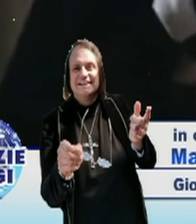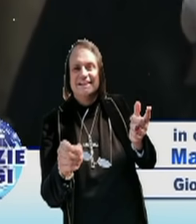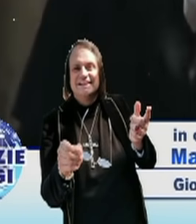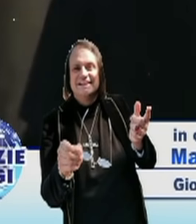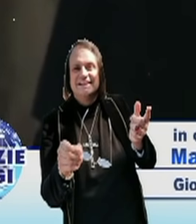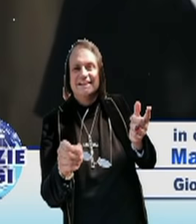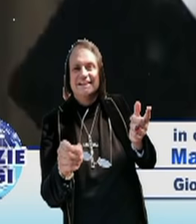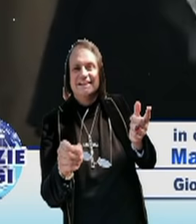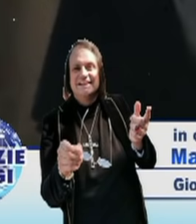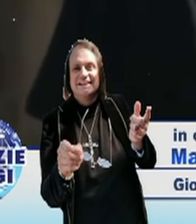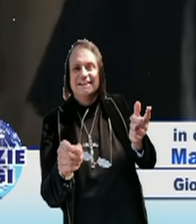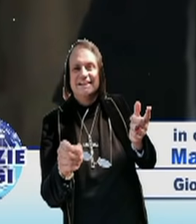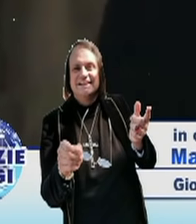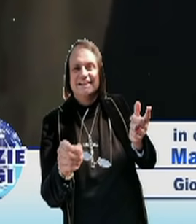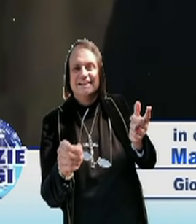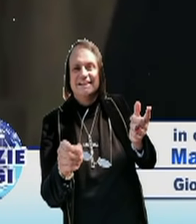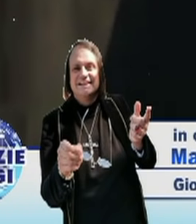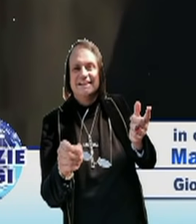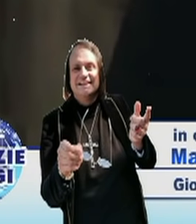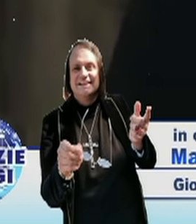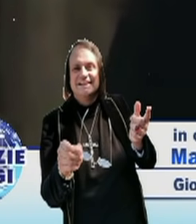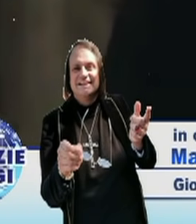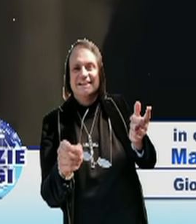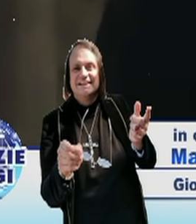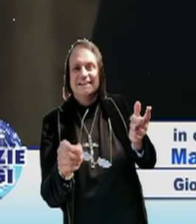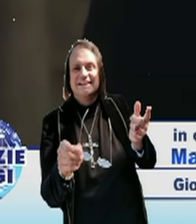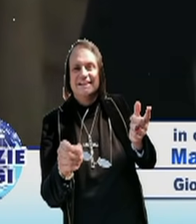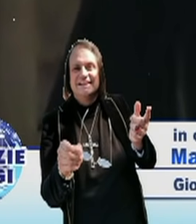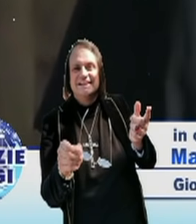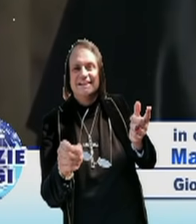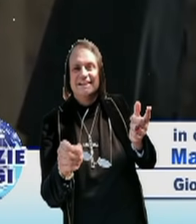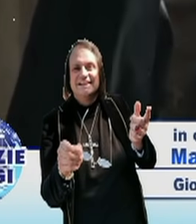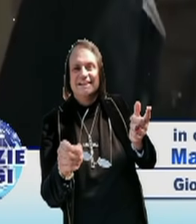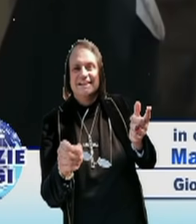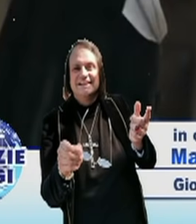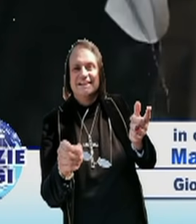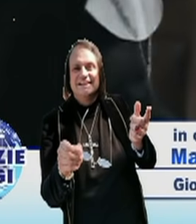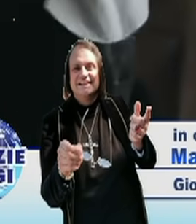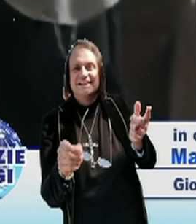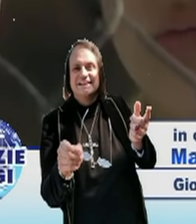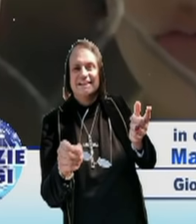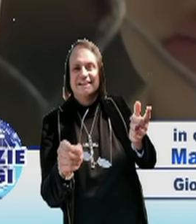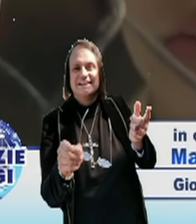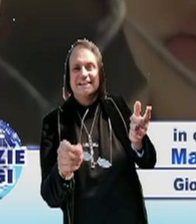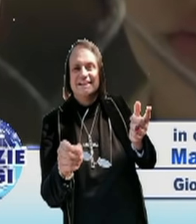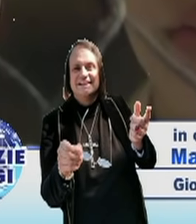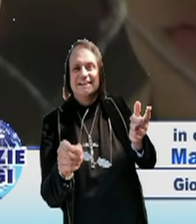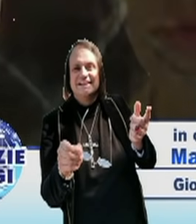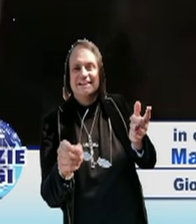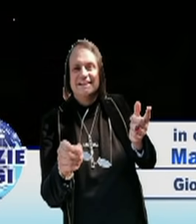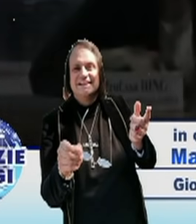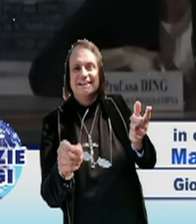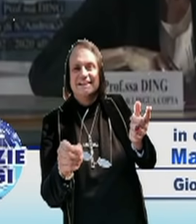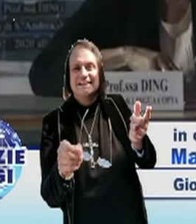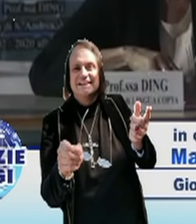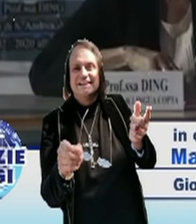Olmo, dell'avvocato, cavaliere, maestro Carlo Olmo. Un uomo dall'esistenza veramente incredibile, orfano,